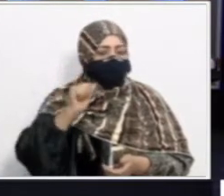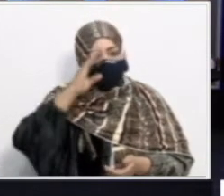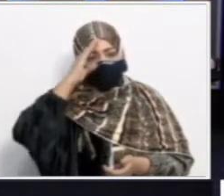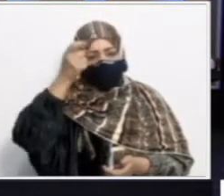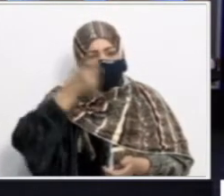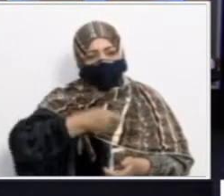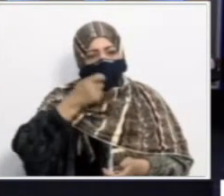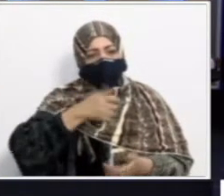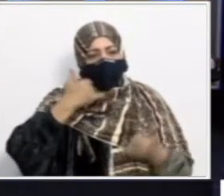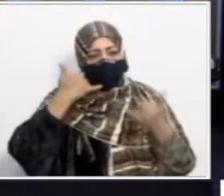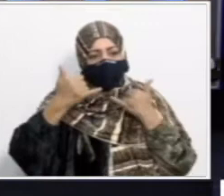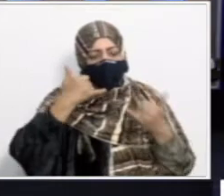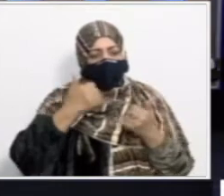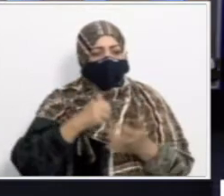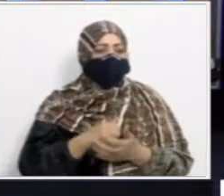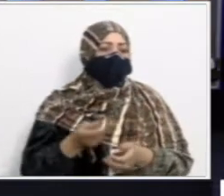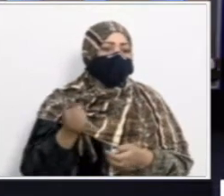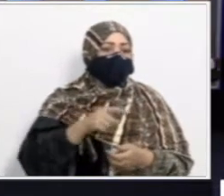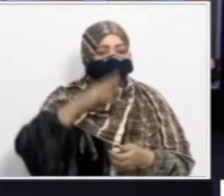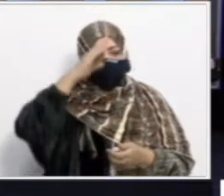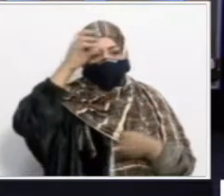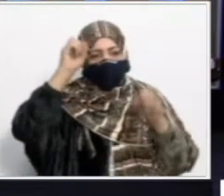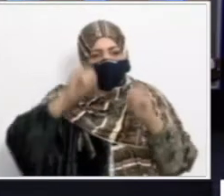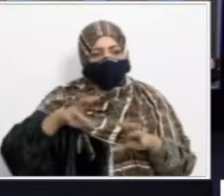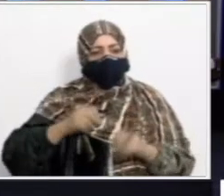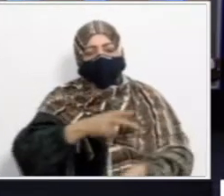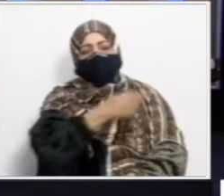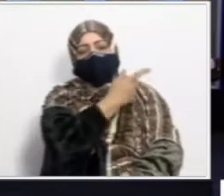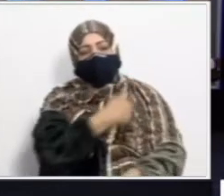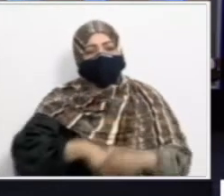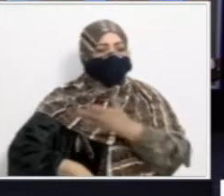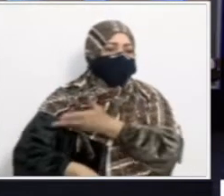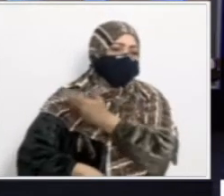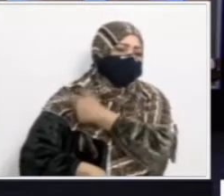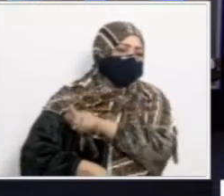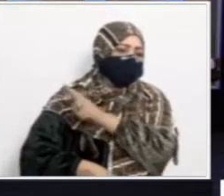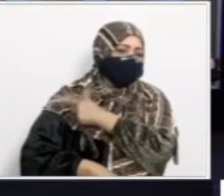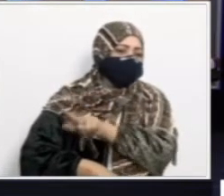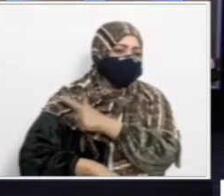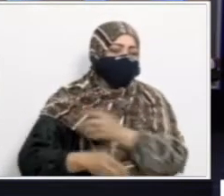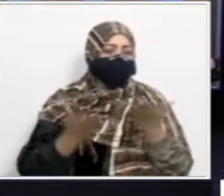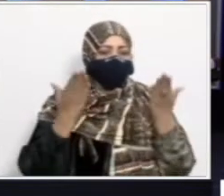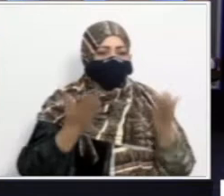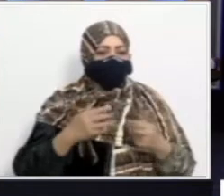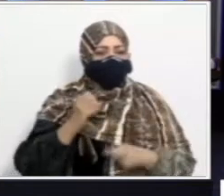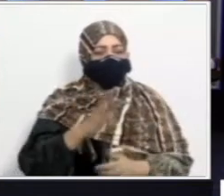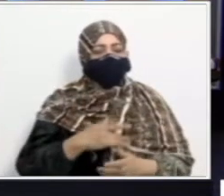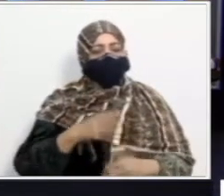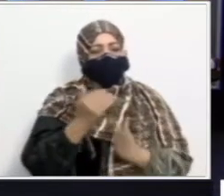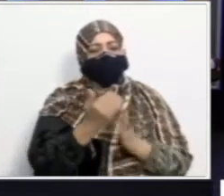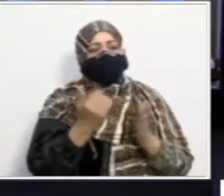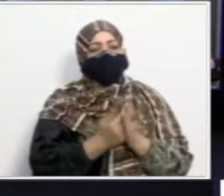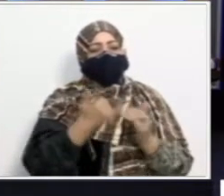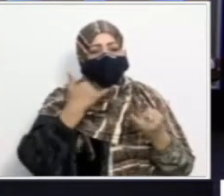شرف مزال حسنات. بارك الله فيكم. كل الشيوخ يعني على هذا البرنامج وبستقبل كلمتي وكادر ككل الطلاسة حقيقة وإن شاء الله في مزال